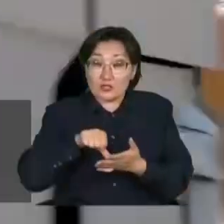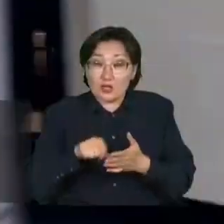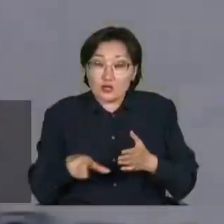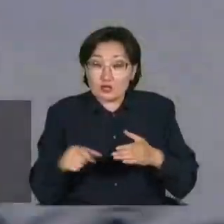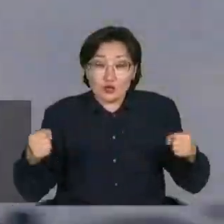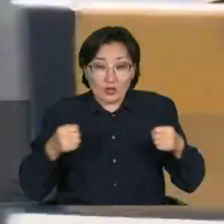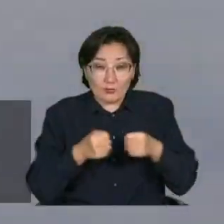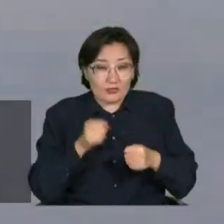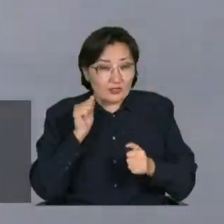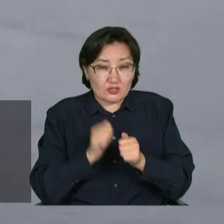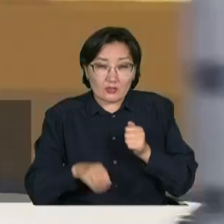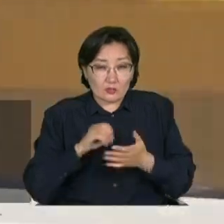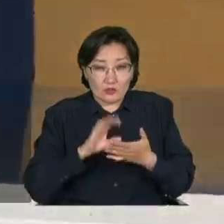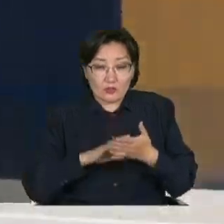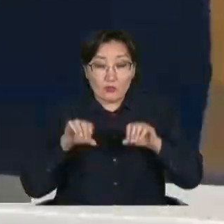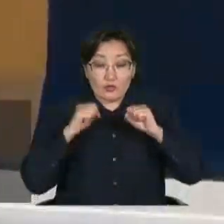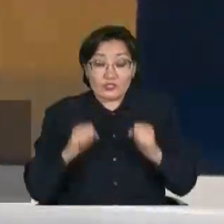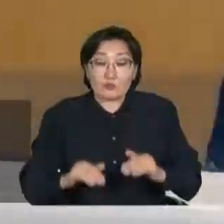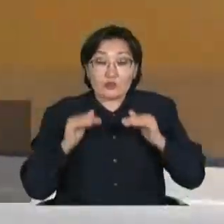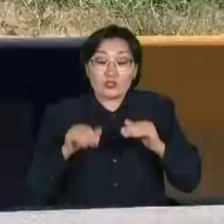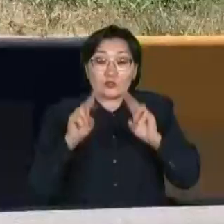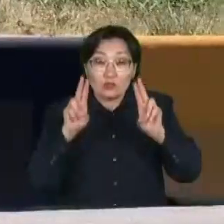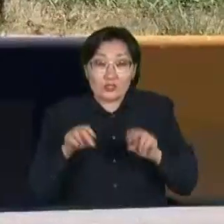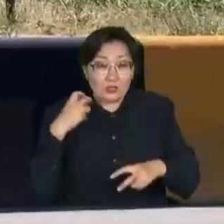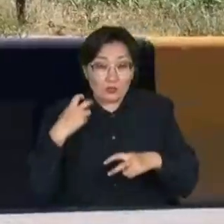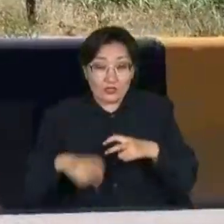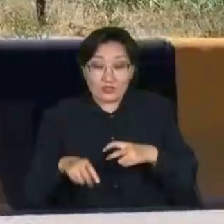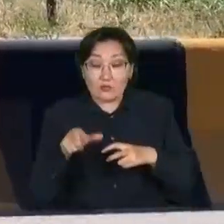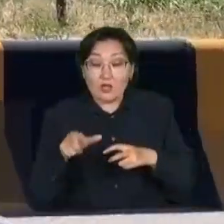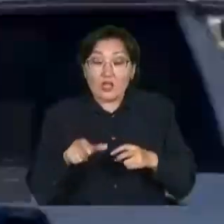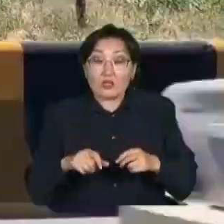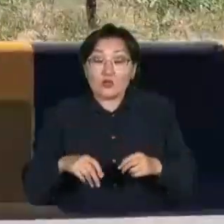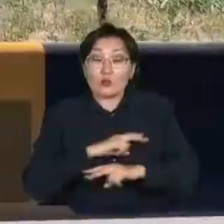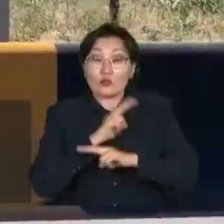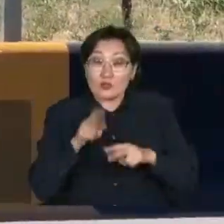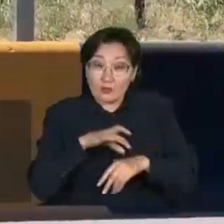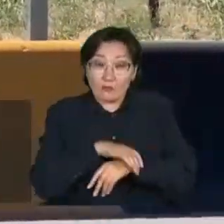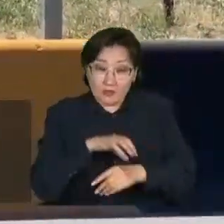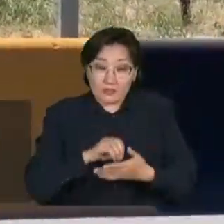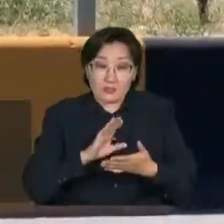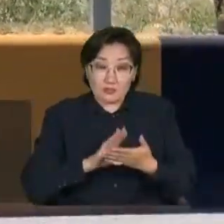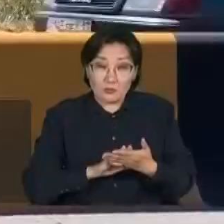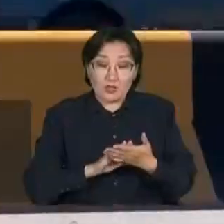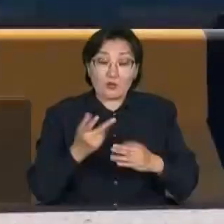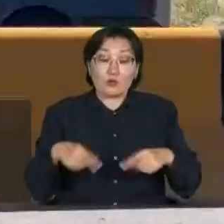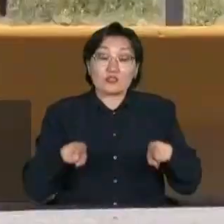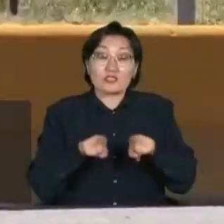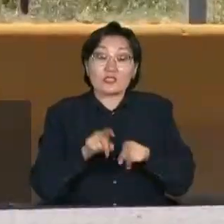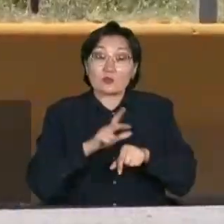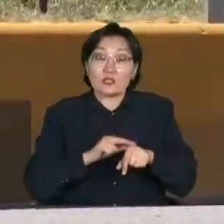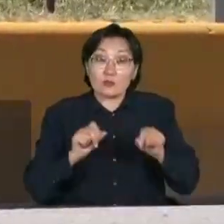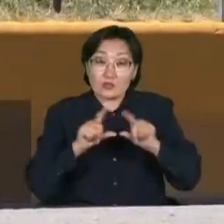апаты көбейіп барады. Жылдамдықты асырып, ережені елемегендердің жан тапсырғандары да аз емес. Осылай деген